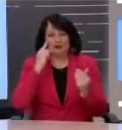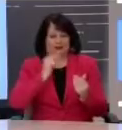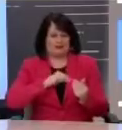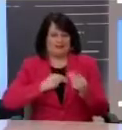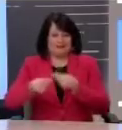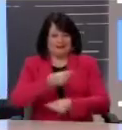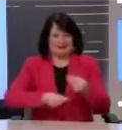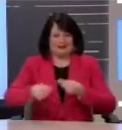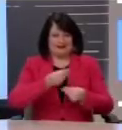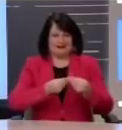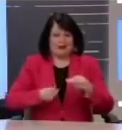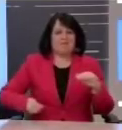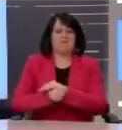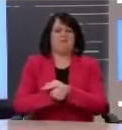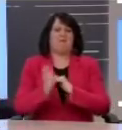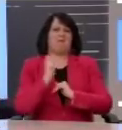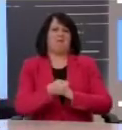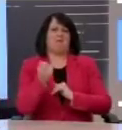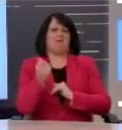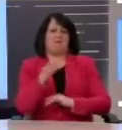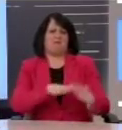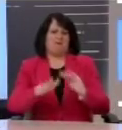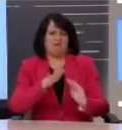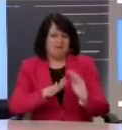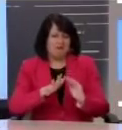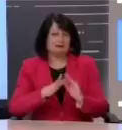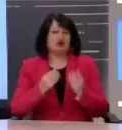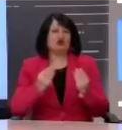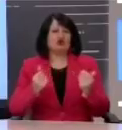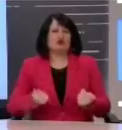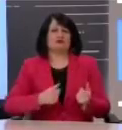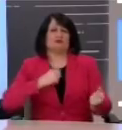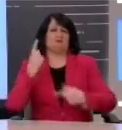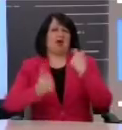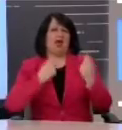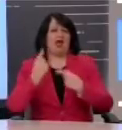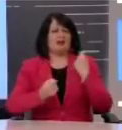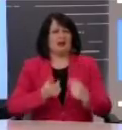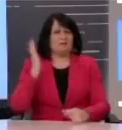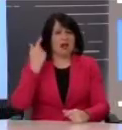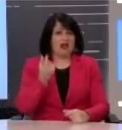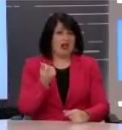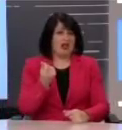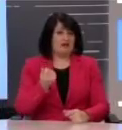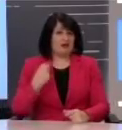ωφελημάτων διακινήθηκαν μίζες, στήθηκαν μηχανισμοί διασπάθησης του δημόσιου